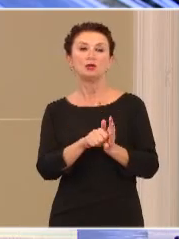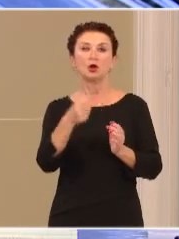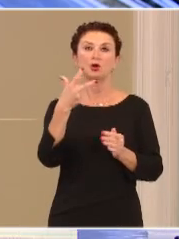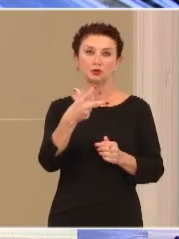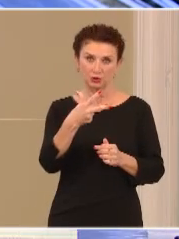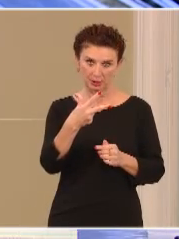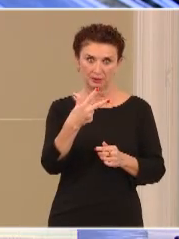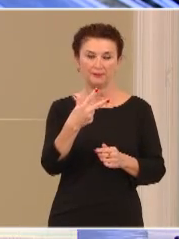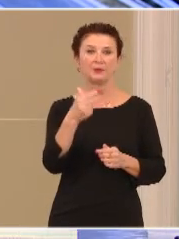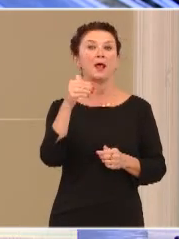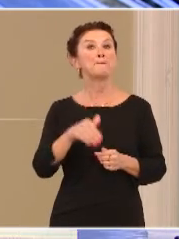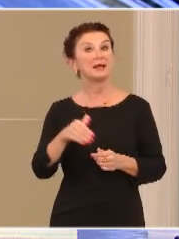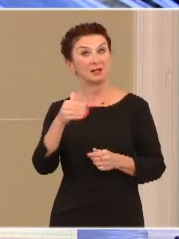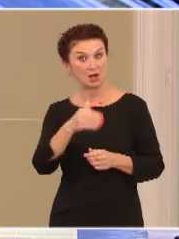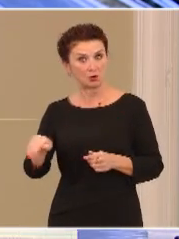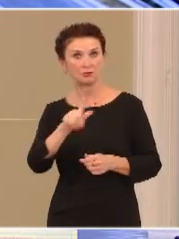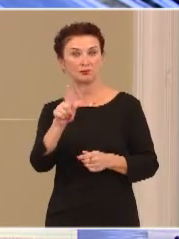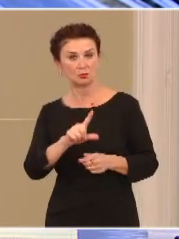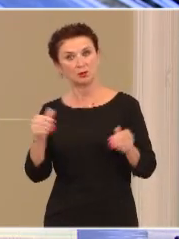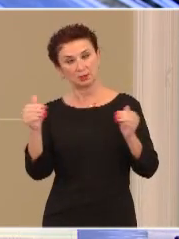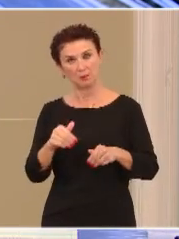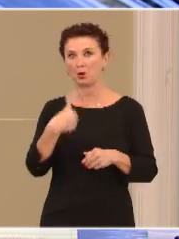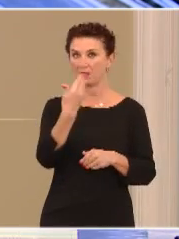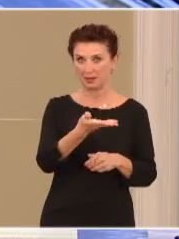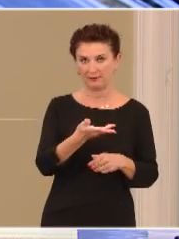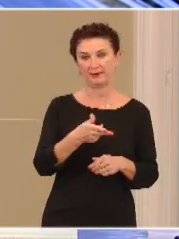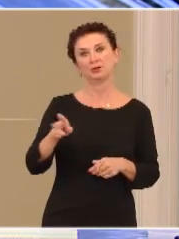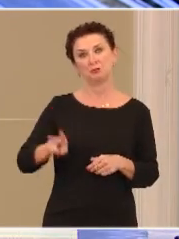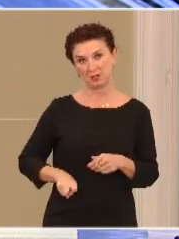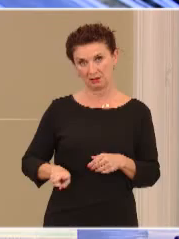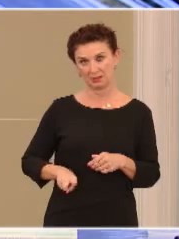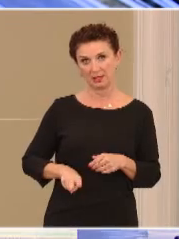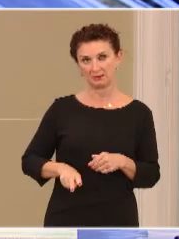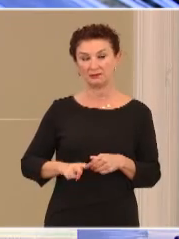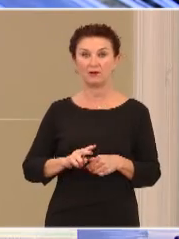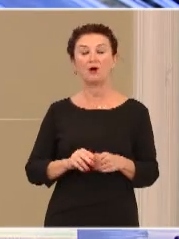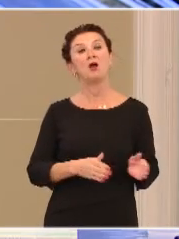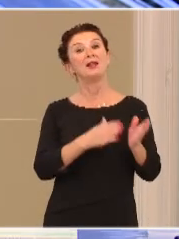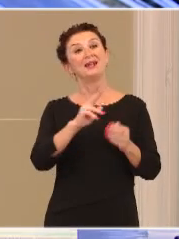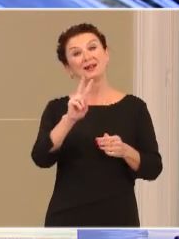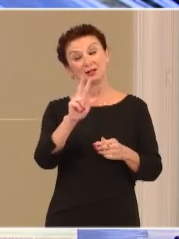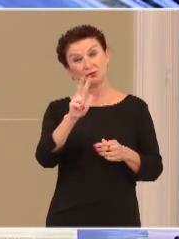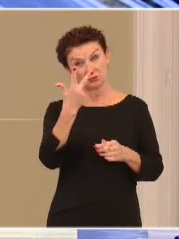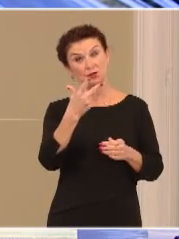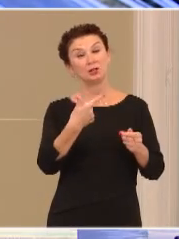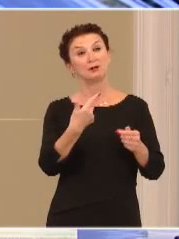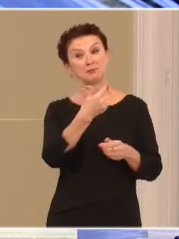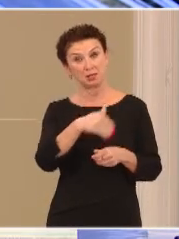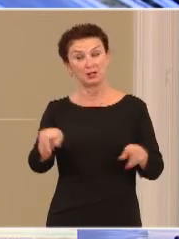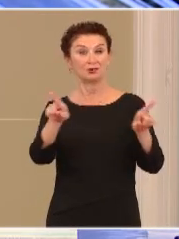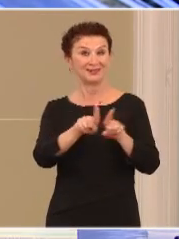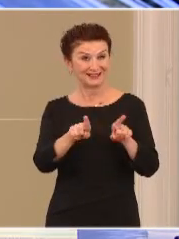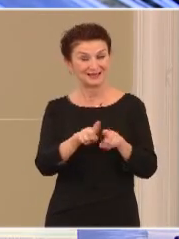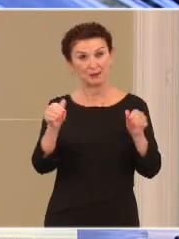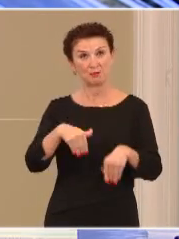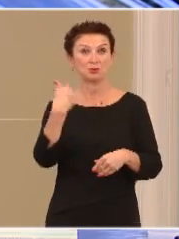3 milionów złotych. Drugie tyle, co najmniej drugie tyle będą dokładały samorządy. Tym samym wypełniamy to, o czym pani